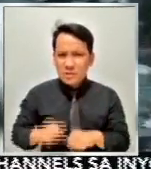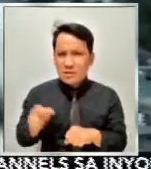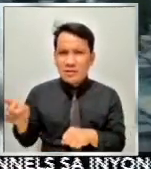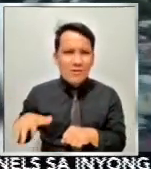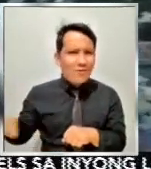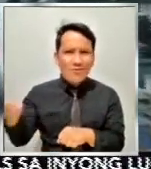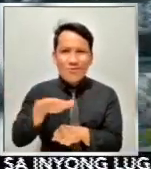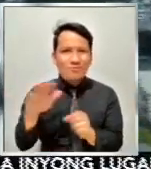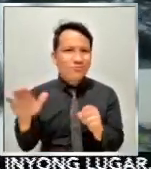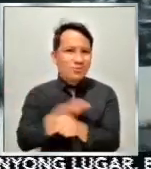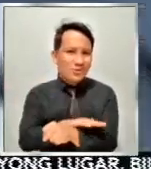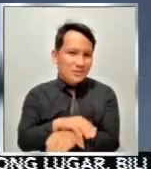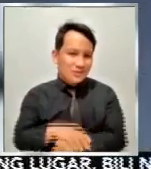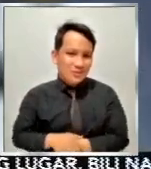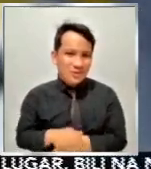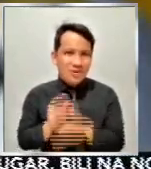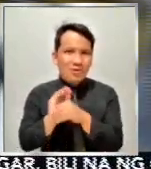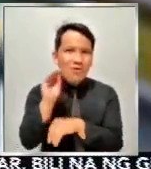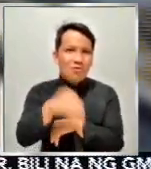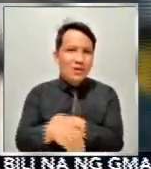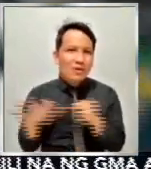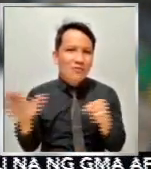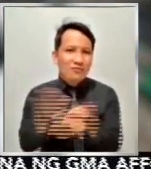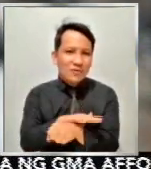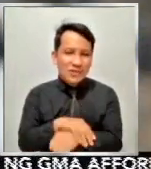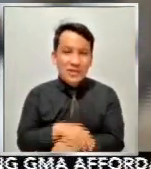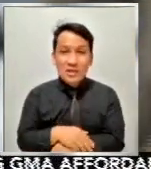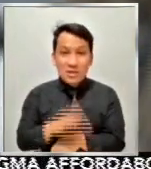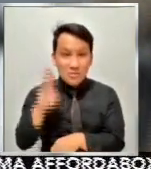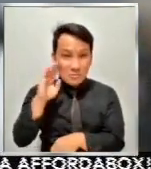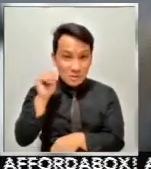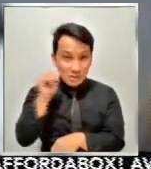puno umaapaw na. Von Aquino, Nakatutok, 24 Oras.